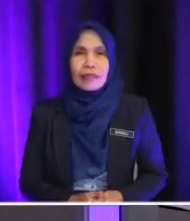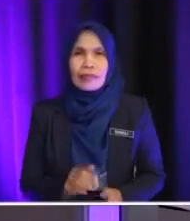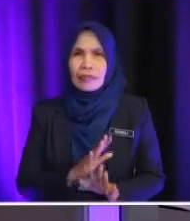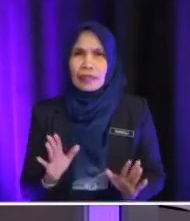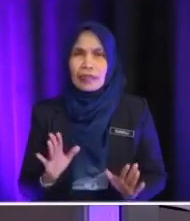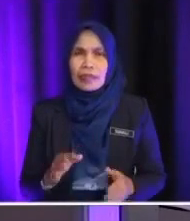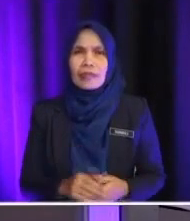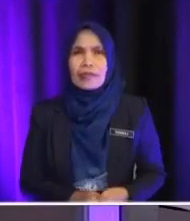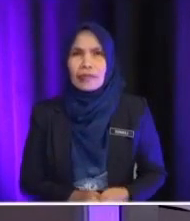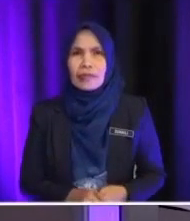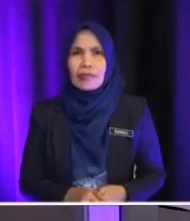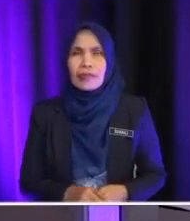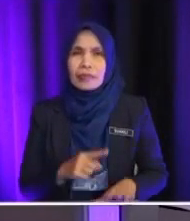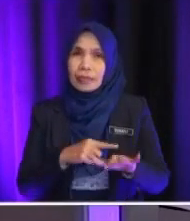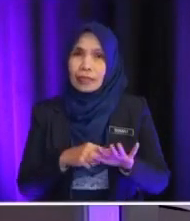dipanggang. Okey. Okey.